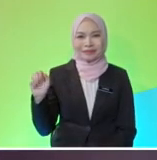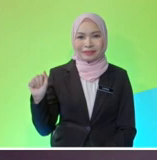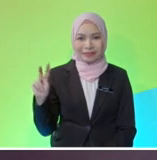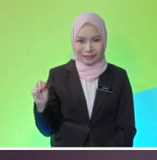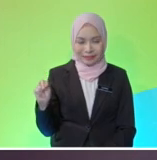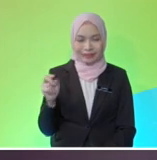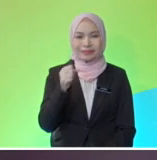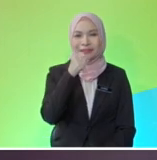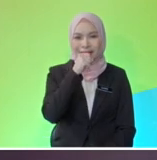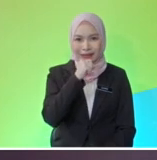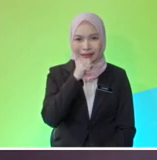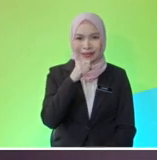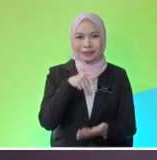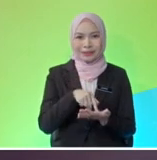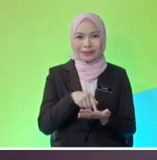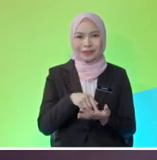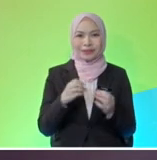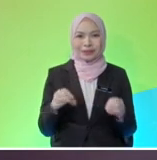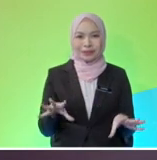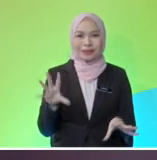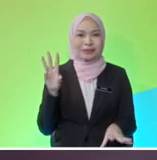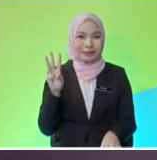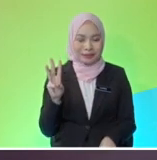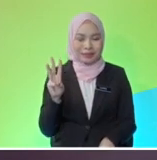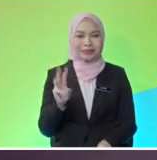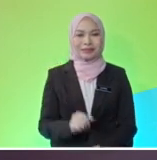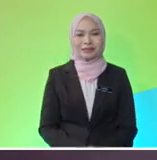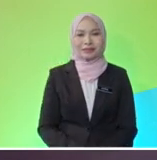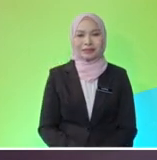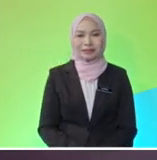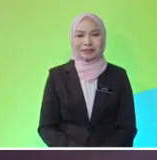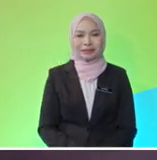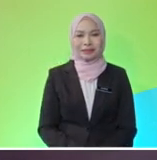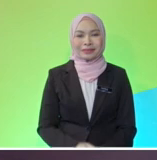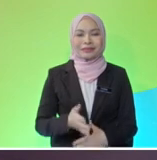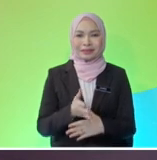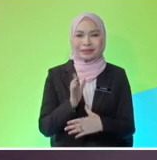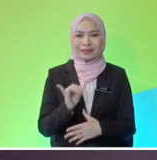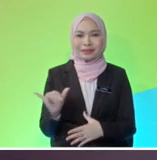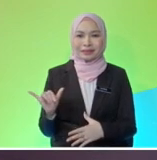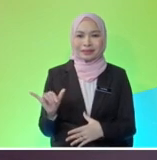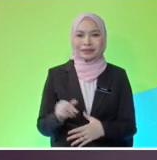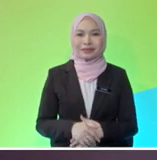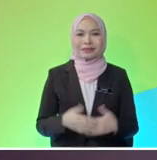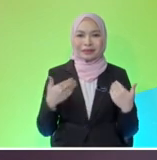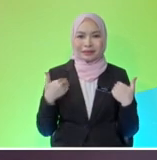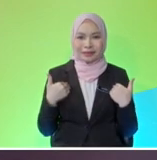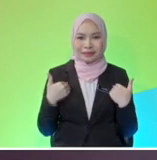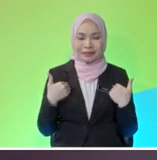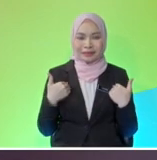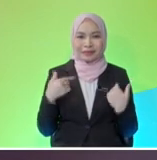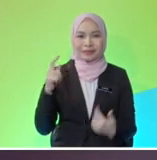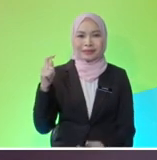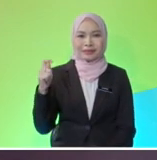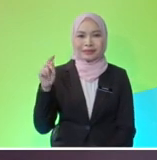enam. Baik, cikgu. Seterusnya pada tangan saya ada perkataan tujuh. Okey, tujuh. Okay. Jadi